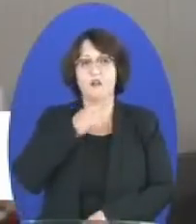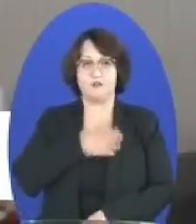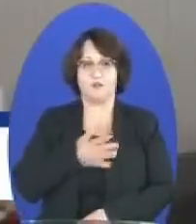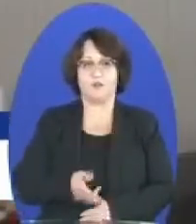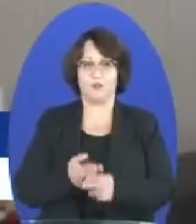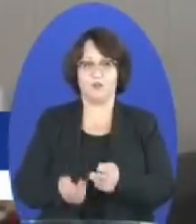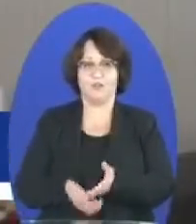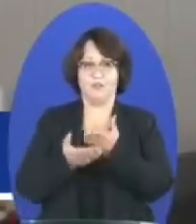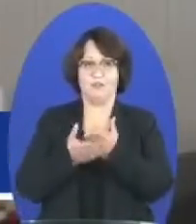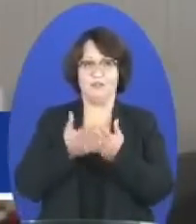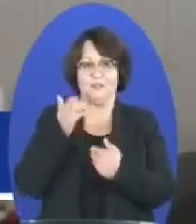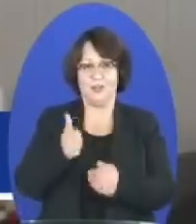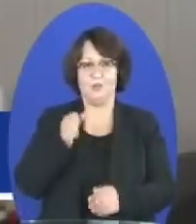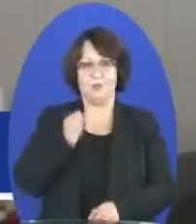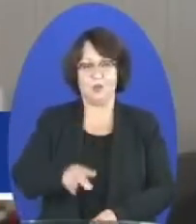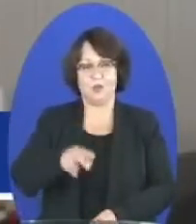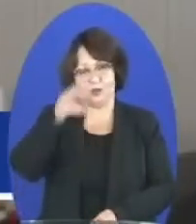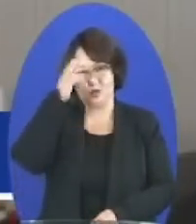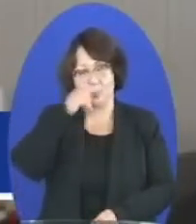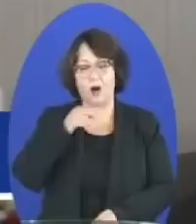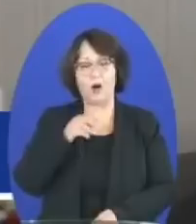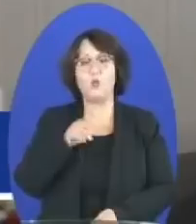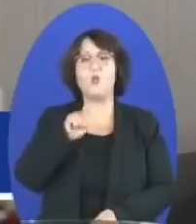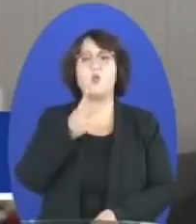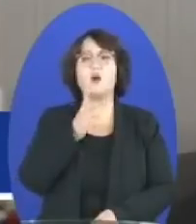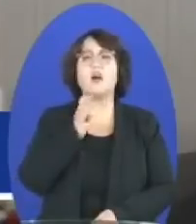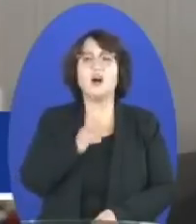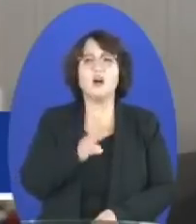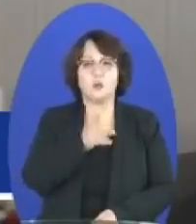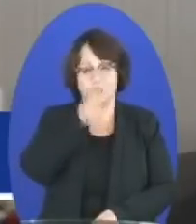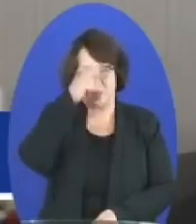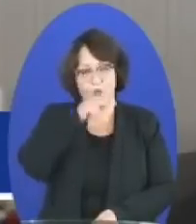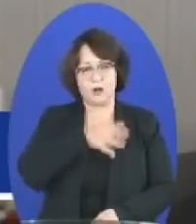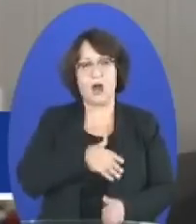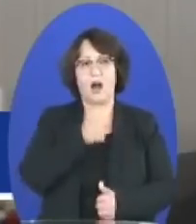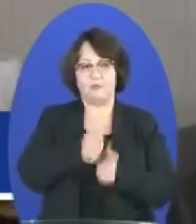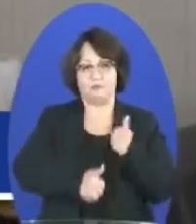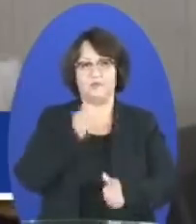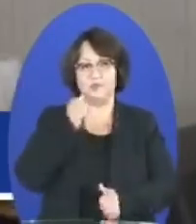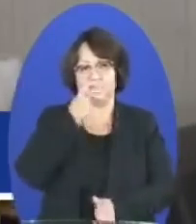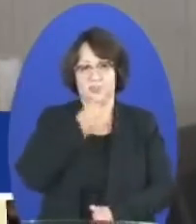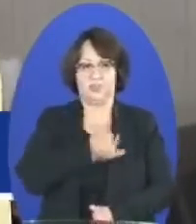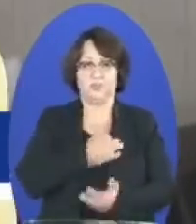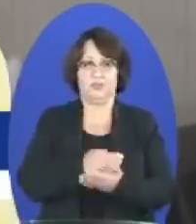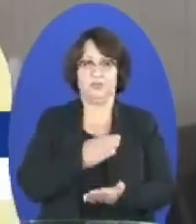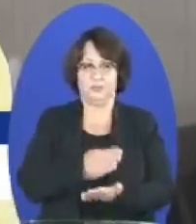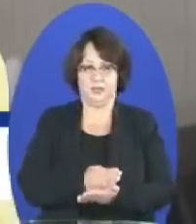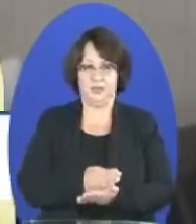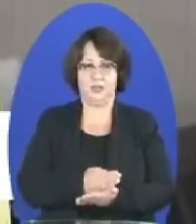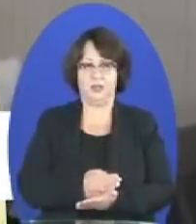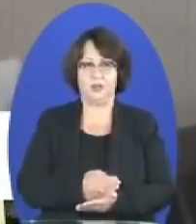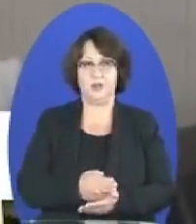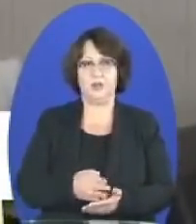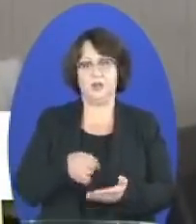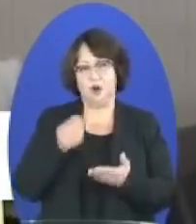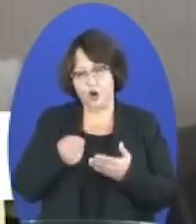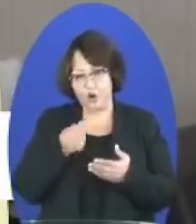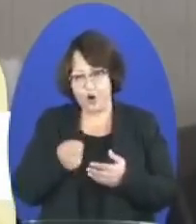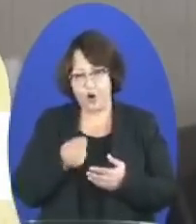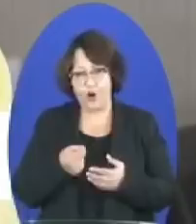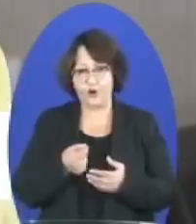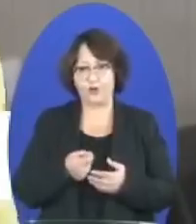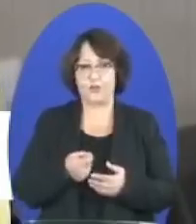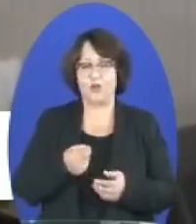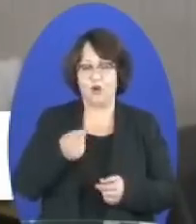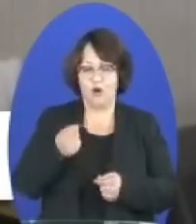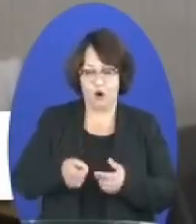ийж хөргөн маань нэлийн амжилттай байх болов уу гэж би бодож байна. Ер нь одоо ч гэсэн тэгж бодож явдаг. Бас сөх хэмжээээр бүх юм ин ойж шидээд өгчдөг.